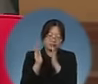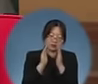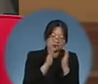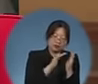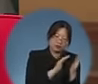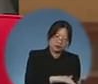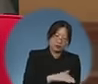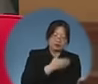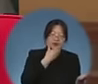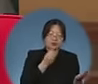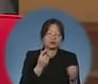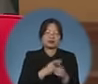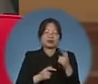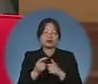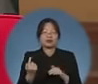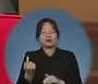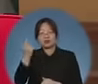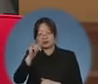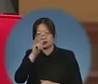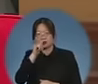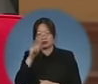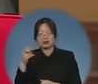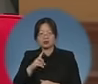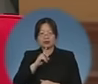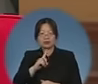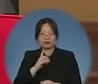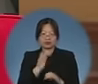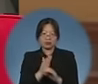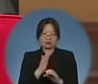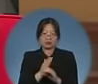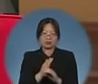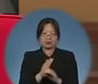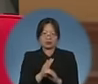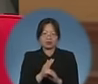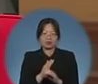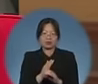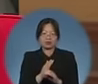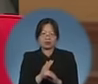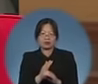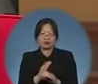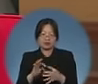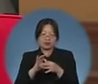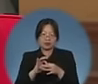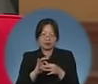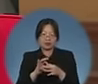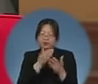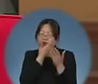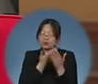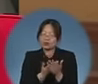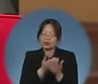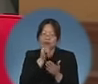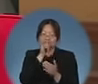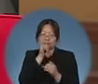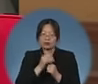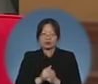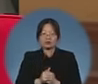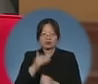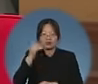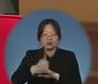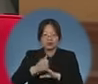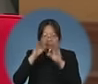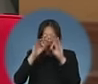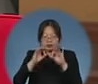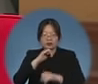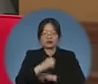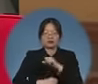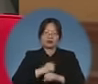도미노가 행복을 상승시키거든요. 다시 말하면 이 중간에 이 고리가 결정적이라는 거죠. 이 중간 고리가 알고 봤더니